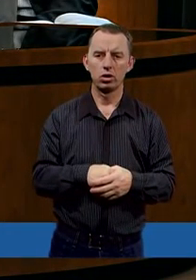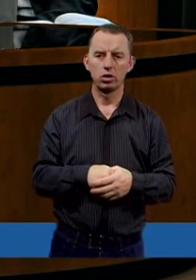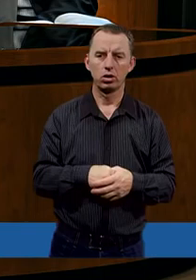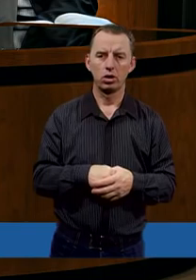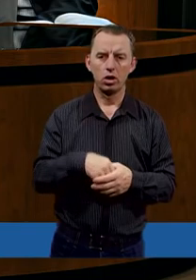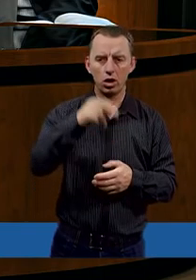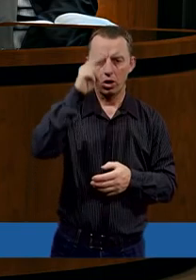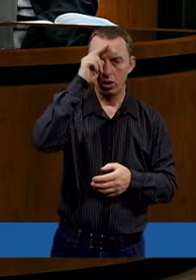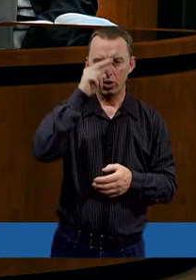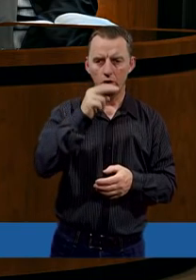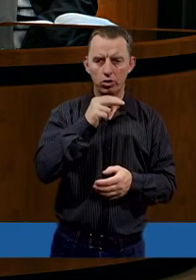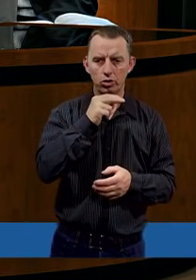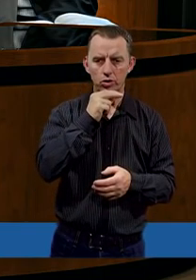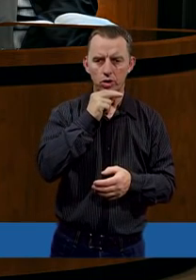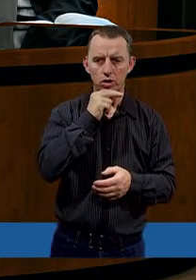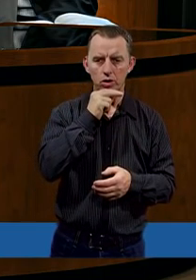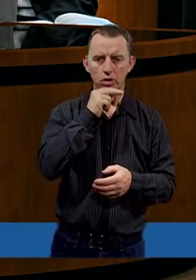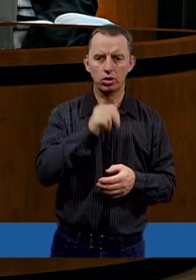Ojcze,